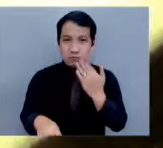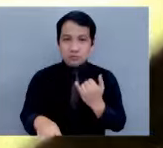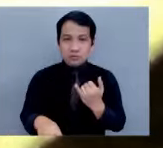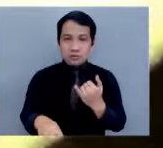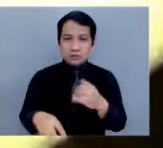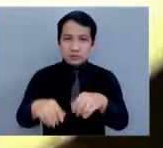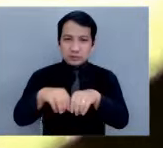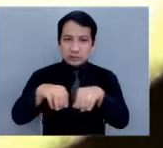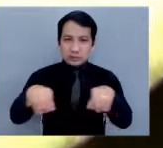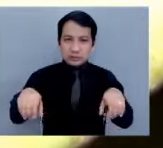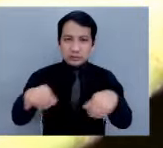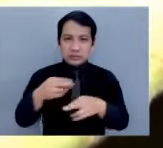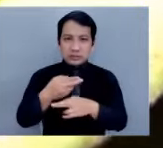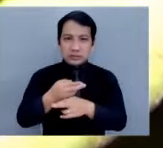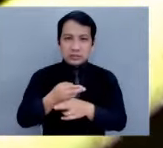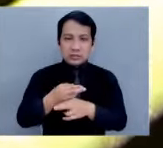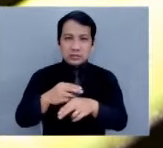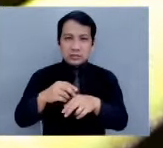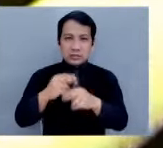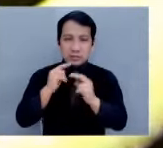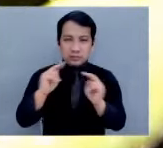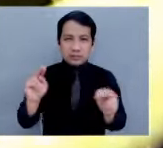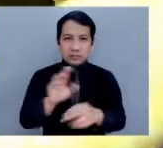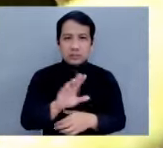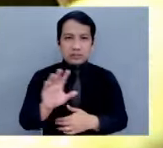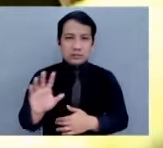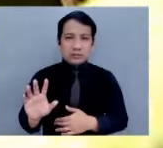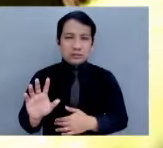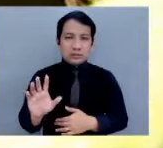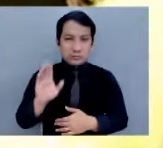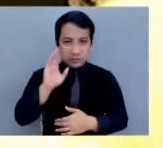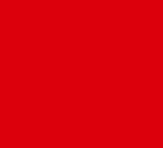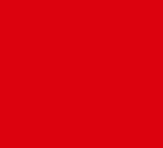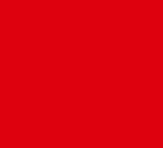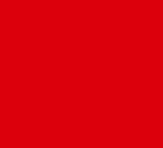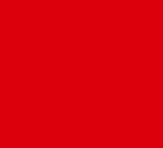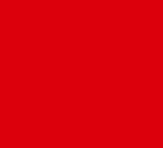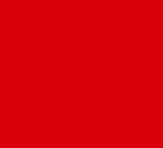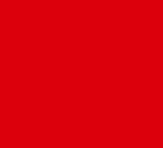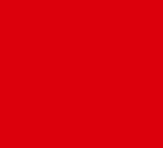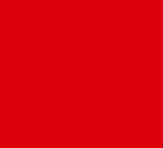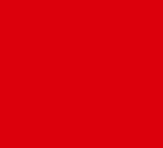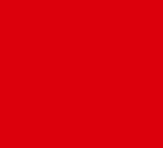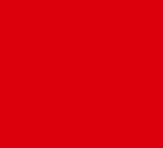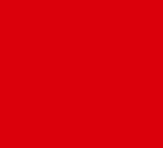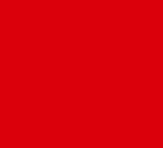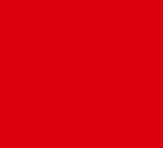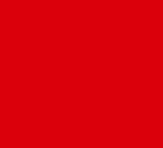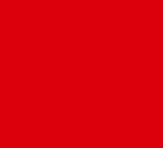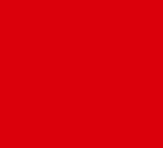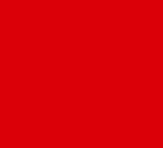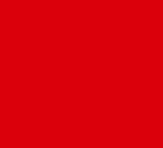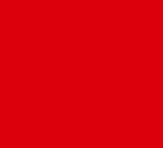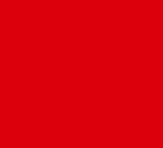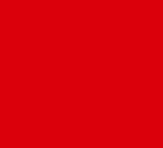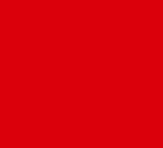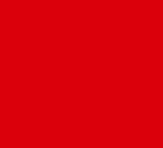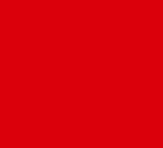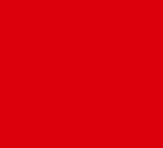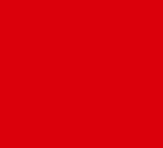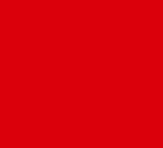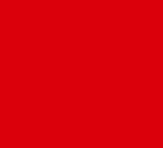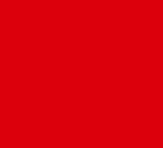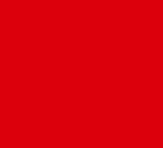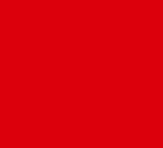activities nagbalita m sa front br bas new 5 mga kapatid Ed ling maging maalam